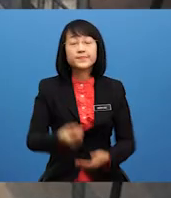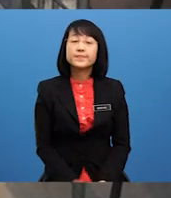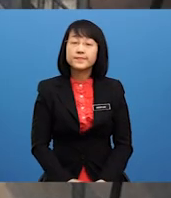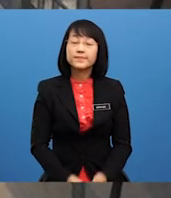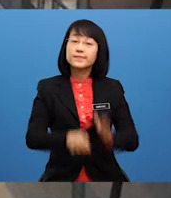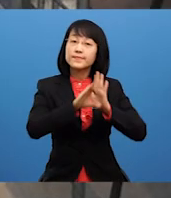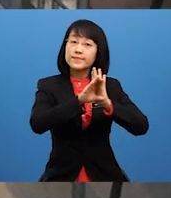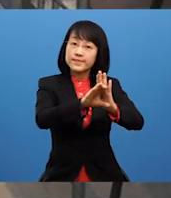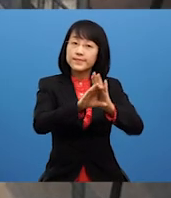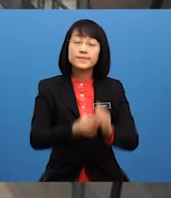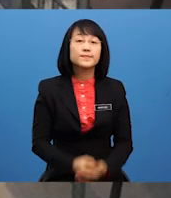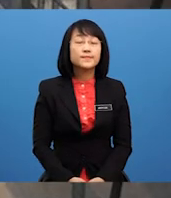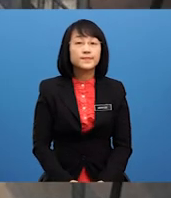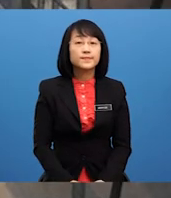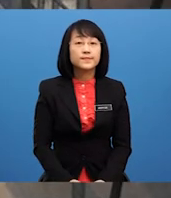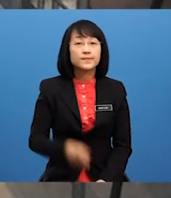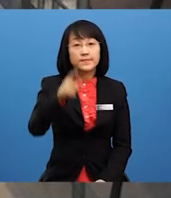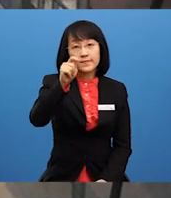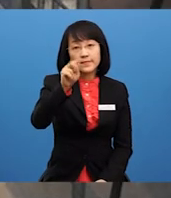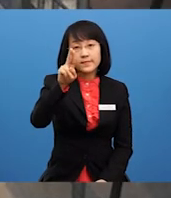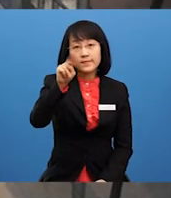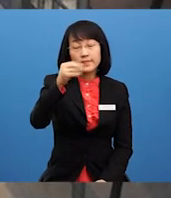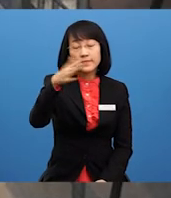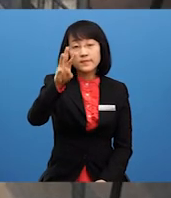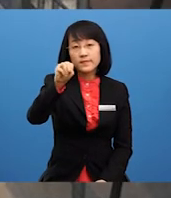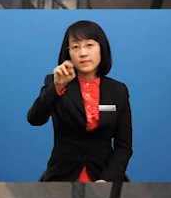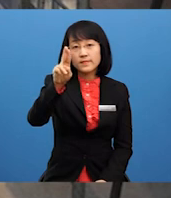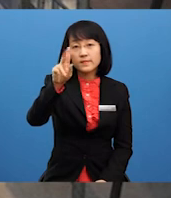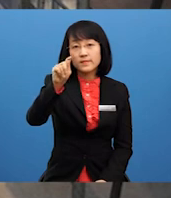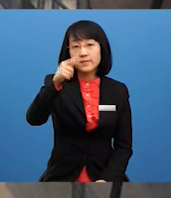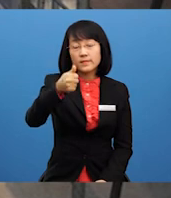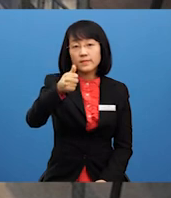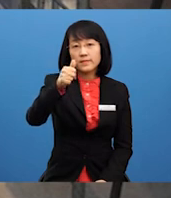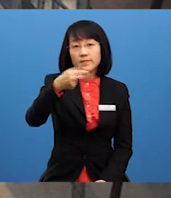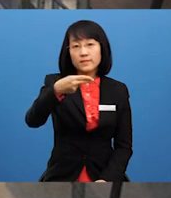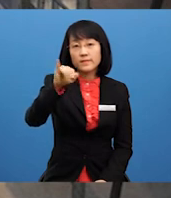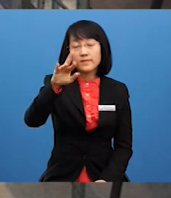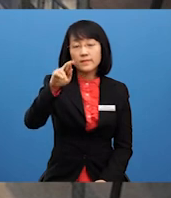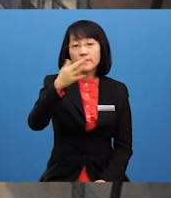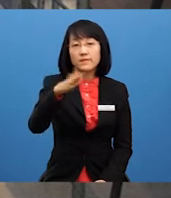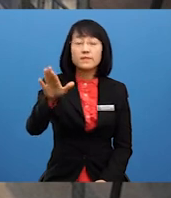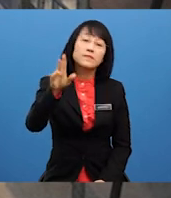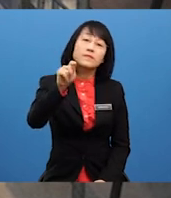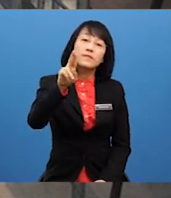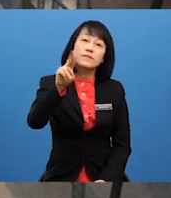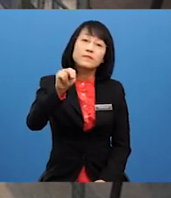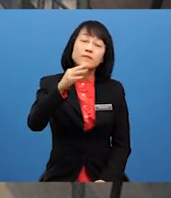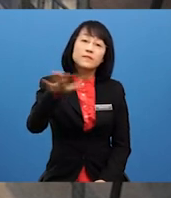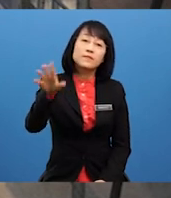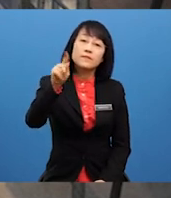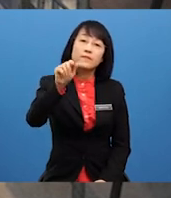Sebagai contohnya, Tun Mutahir dan Tun Tahir merupakan pedagang yang berjaya pada